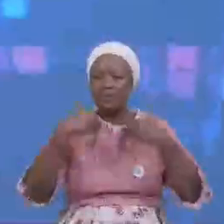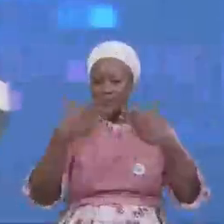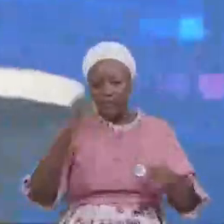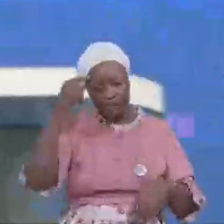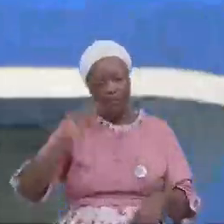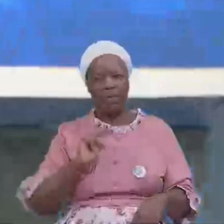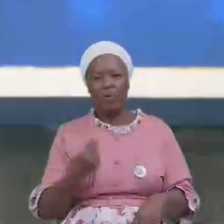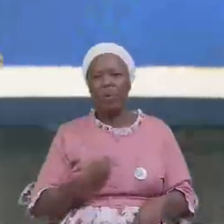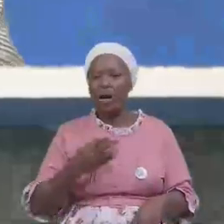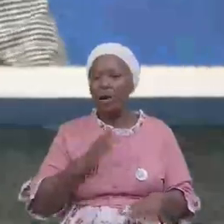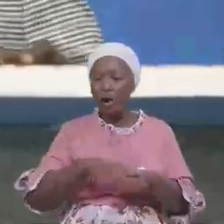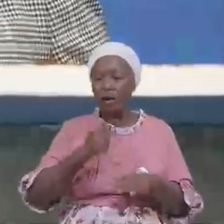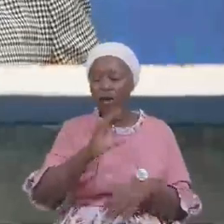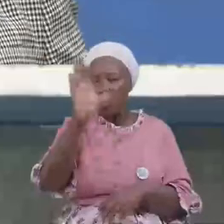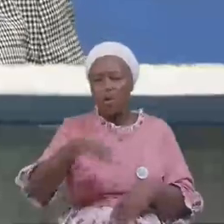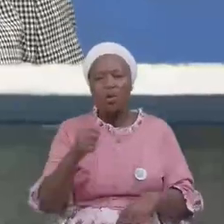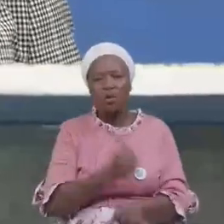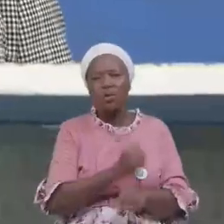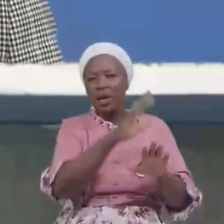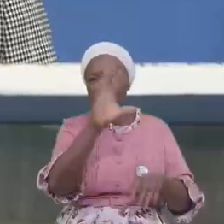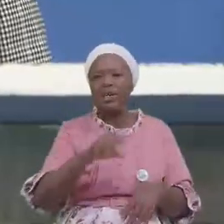du calvaire. Ce